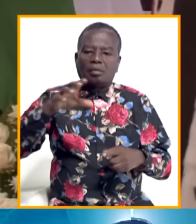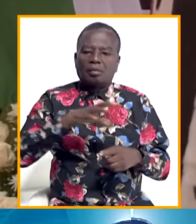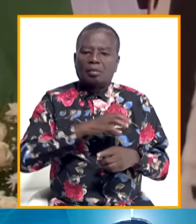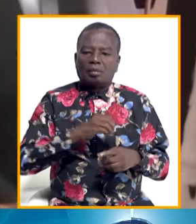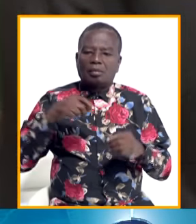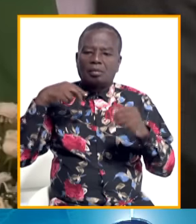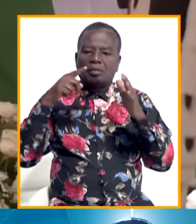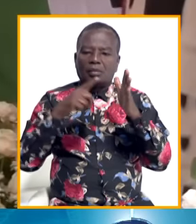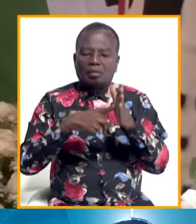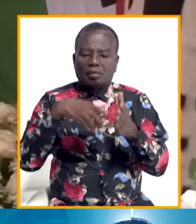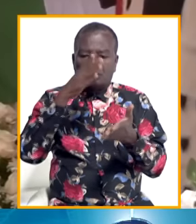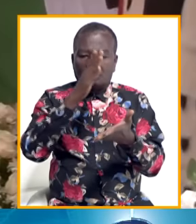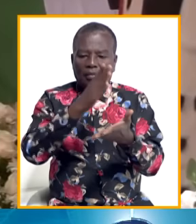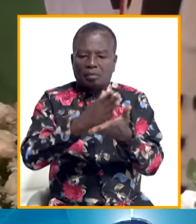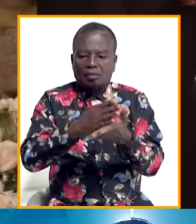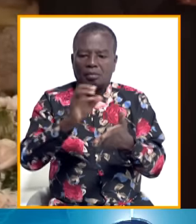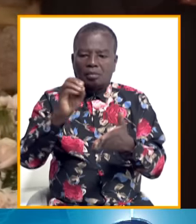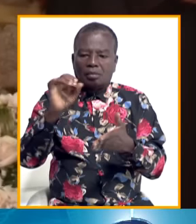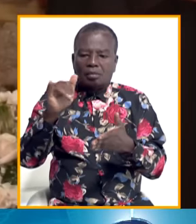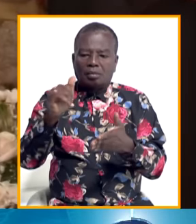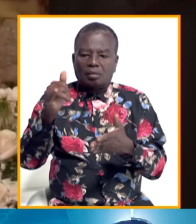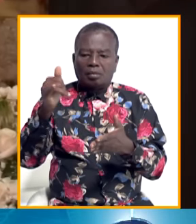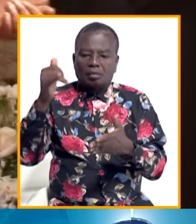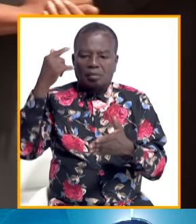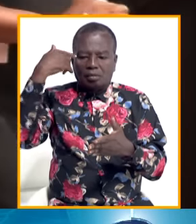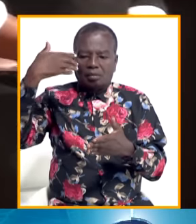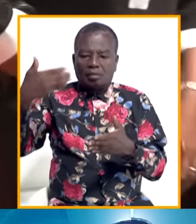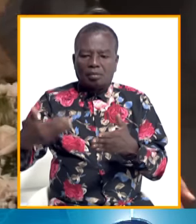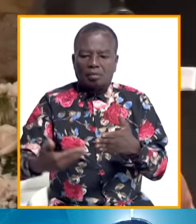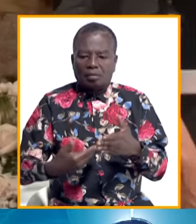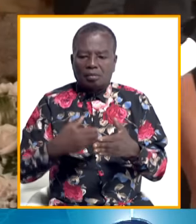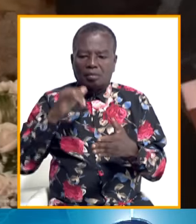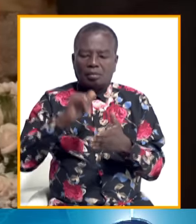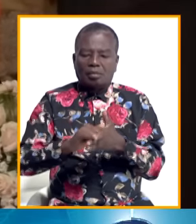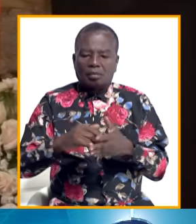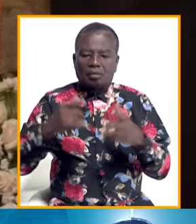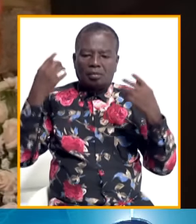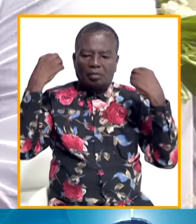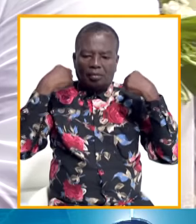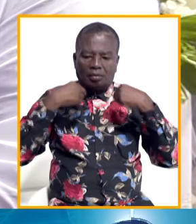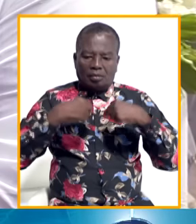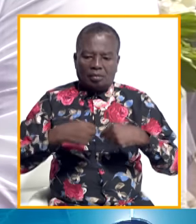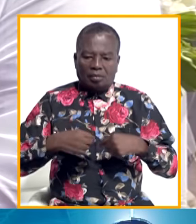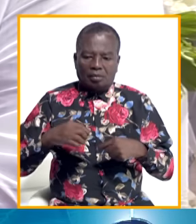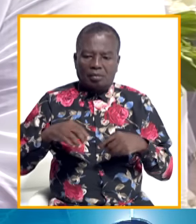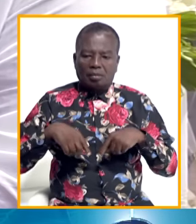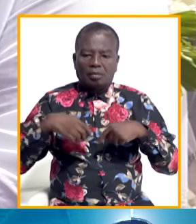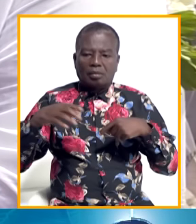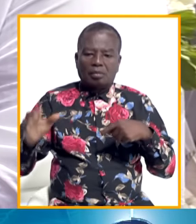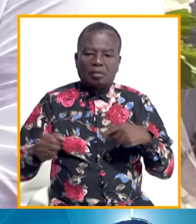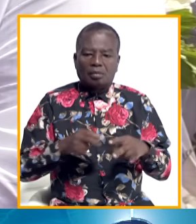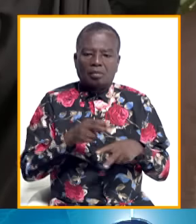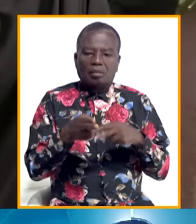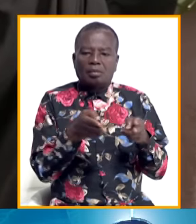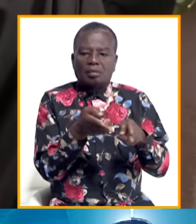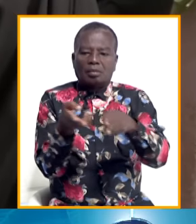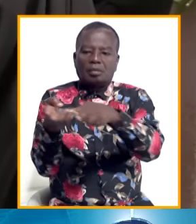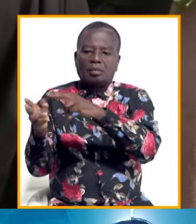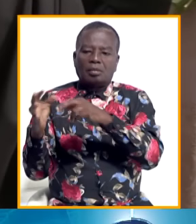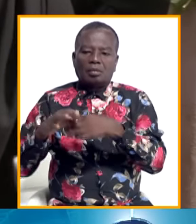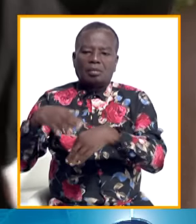a marqué une halte à Cocody pour recevoir cette médaille. La dépouille a ensuite pris la route de Boaké où